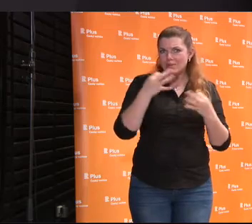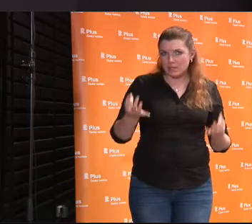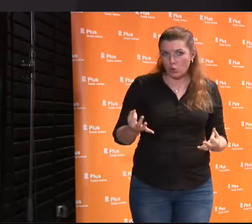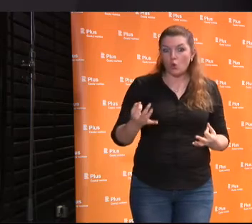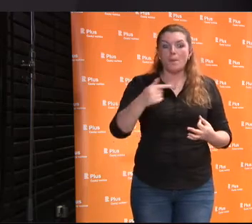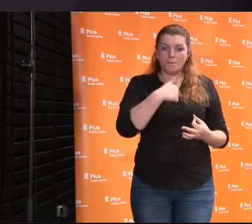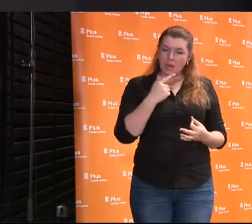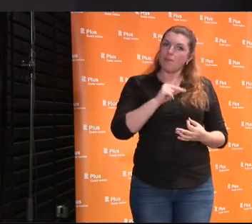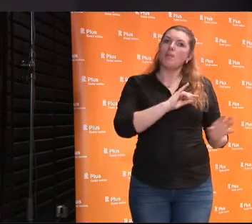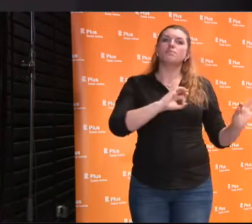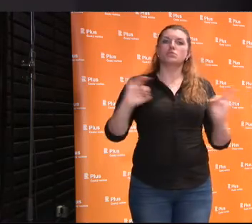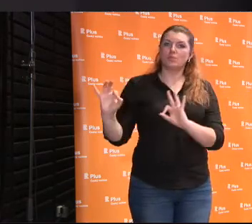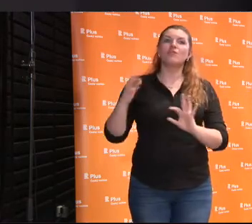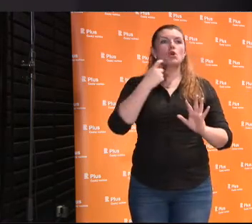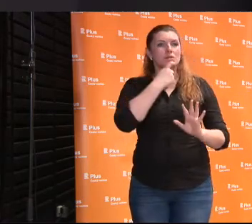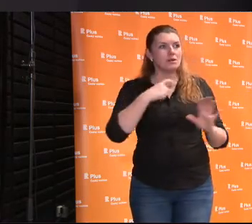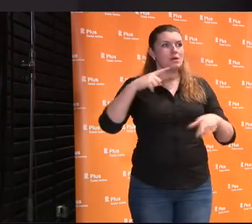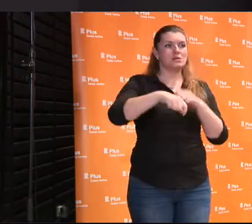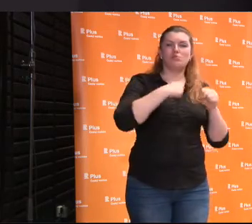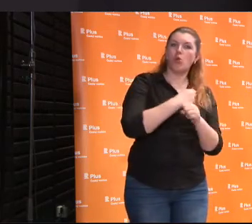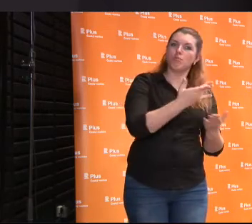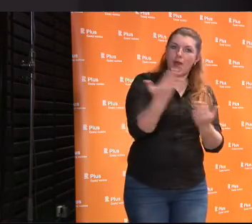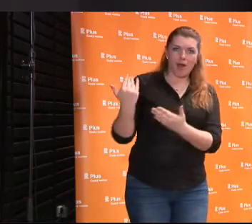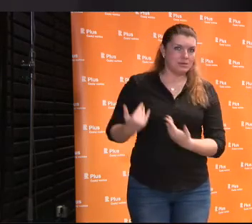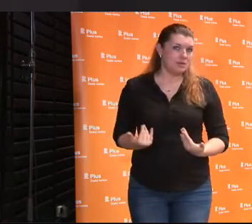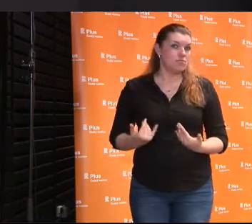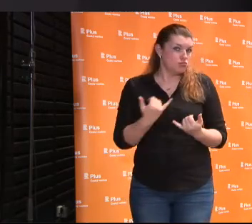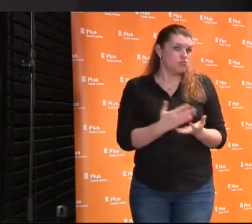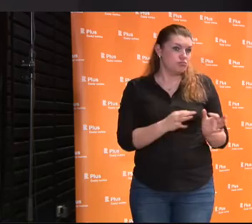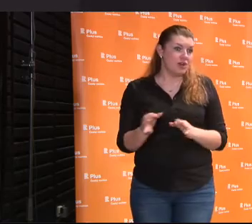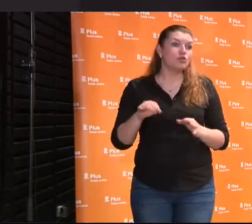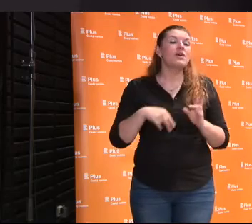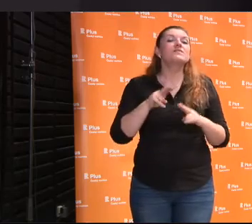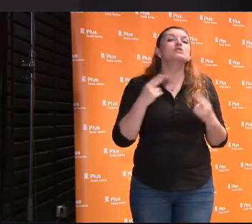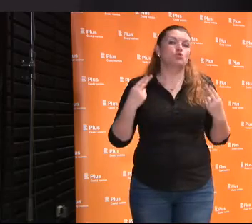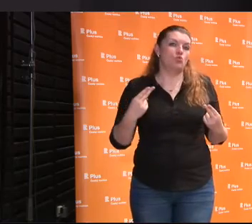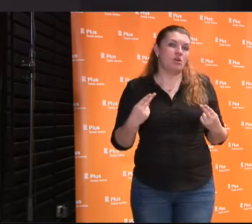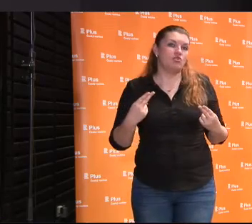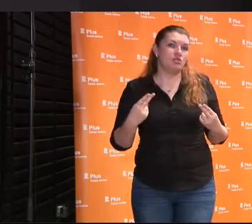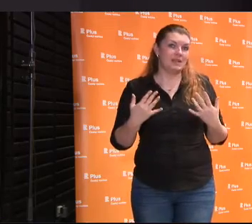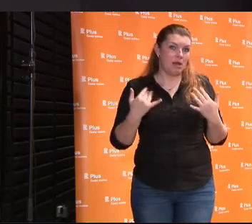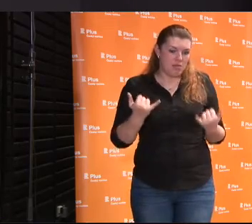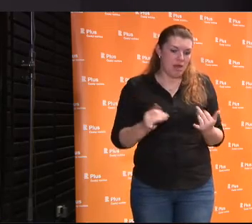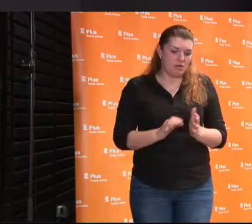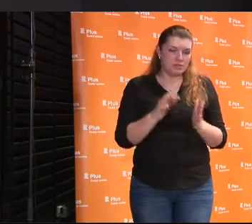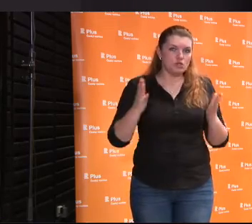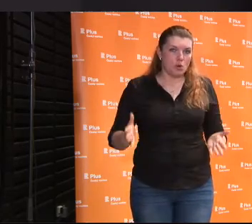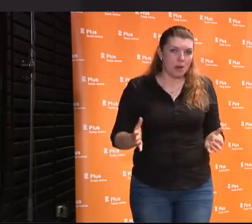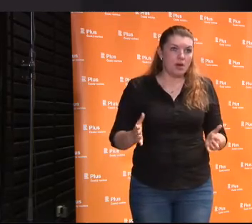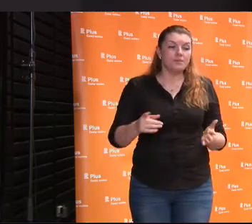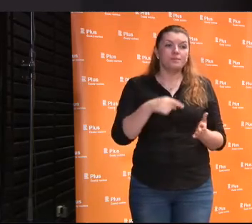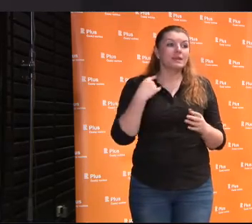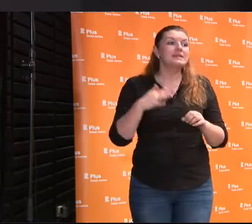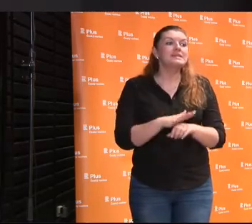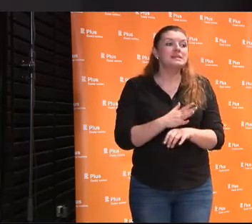tom spolupracovat a potřebujeme a v dnešní době, a to je důležitější, než mluvit o tom příjmu, vlastně to nepřijde